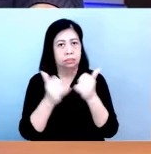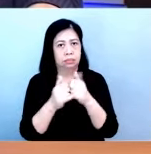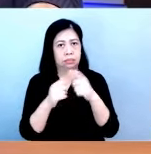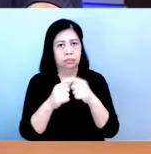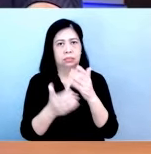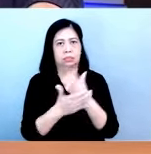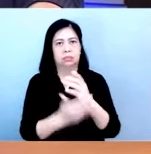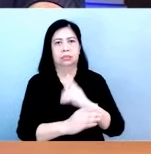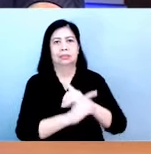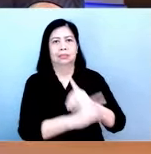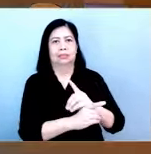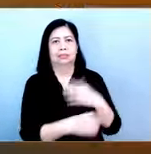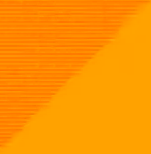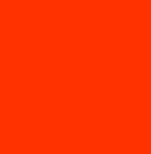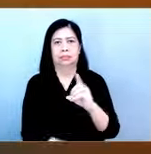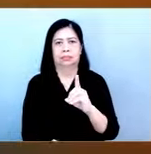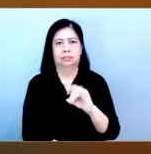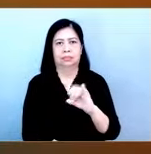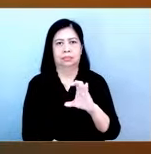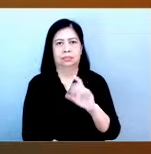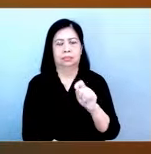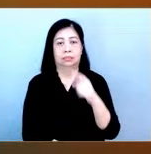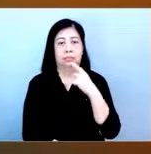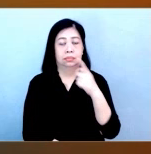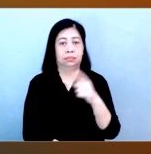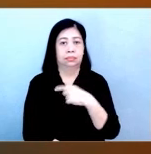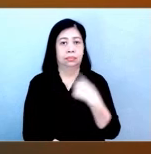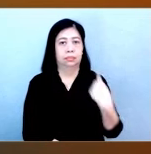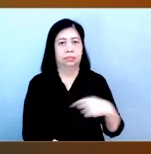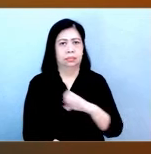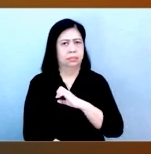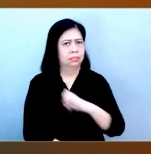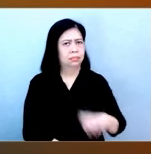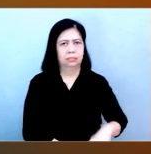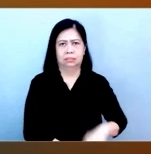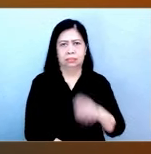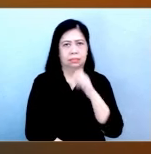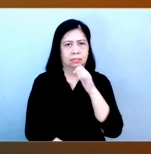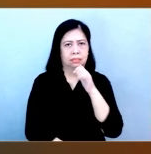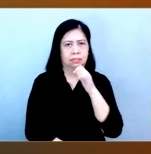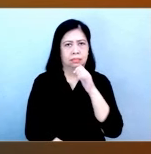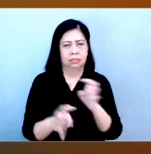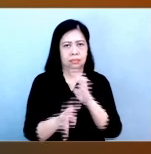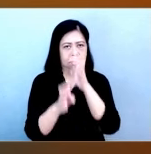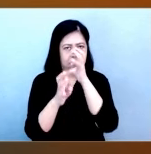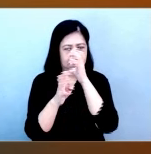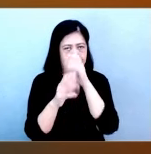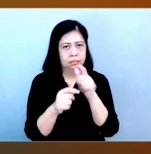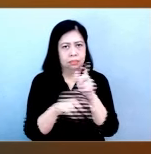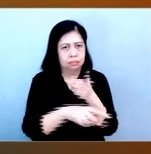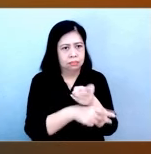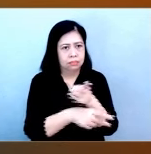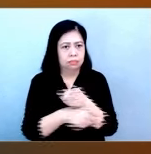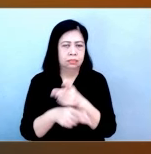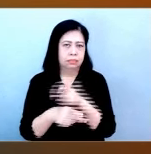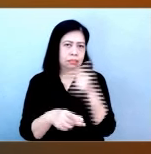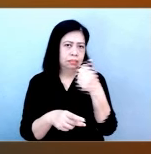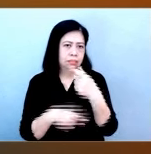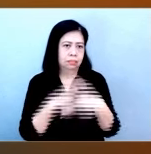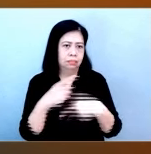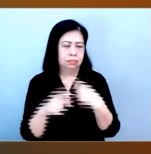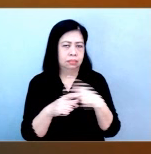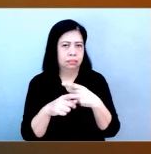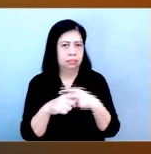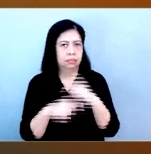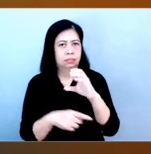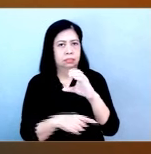ng DICT. Ayon sa Chinese Embassy, hindi nila kinukonsente at mahigpit din nilang binabantayan ng anumang klase ng cyber